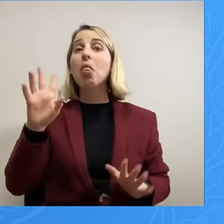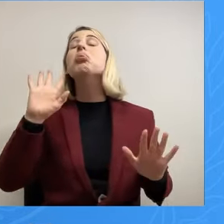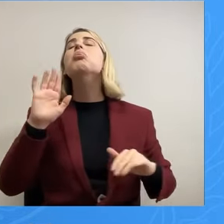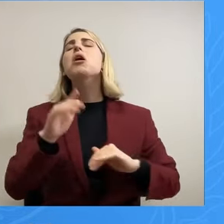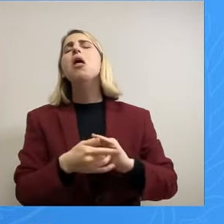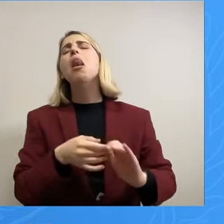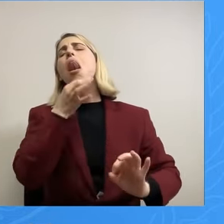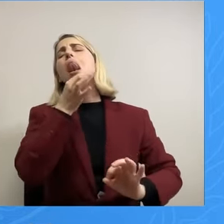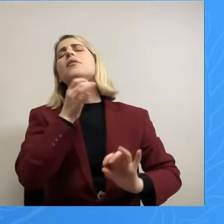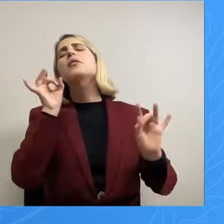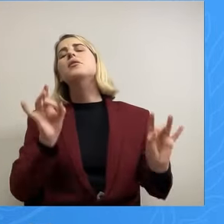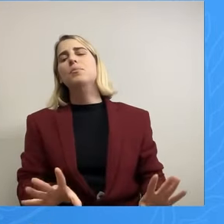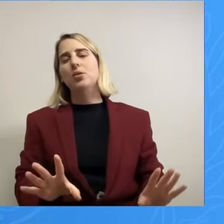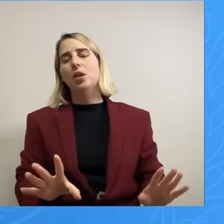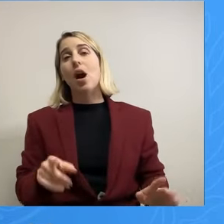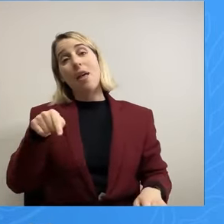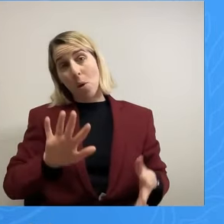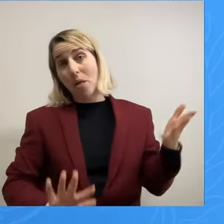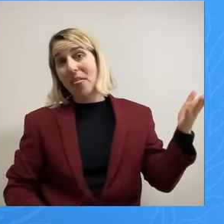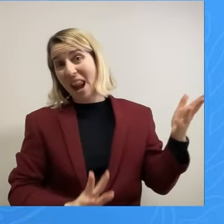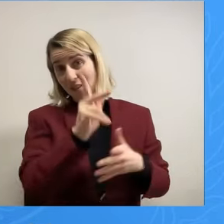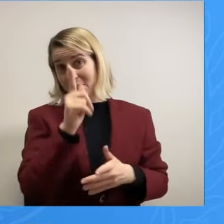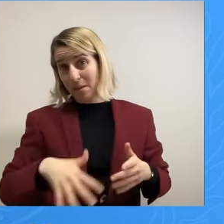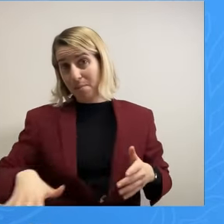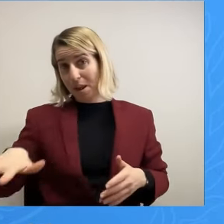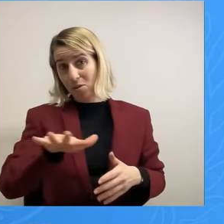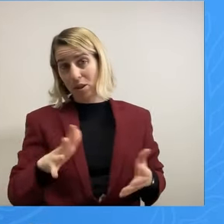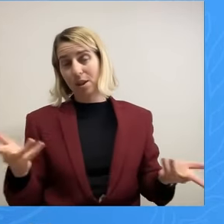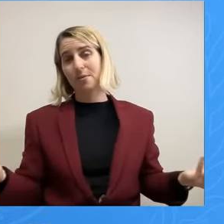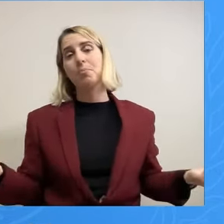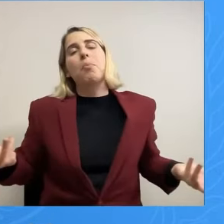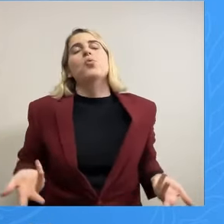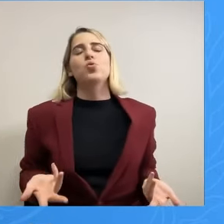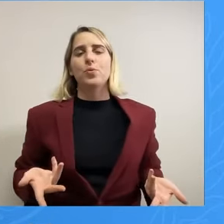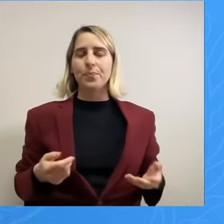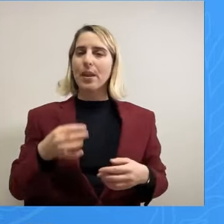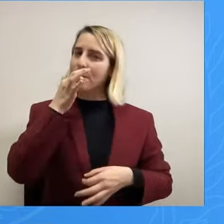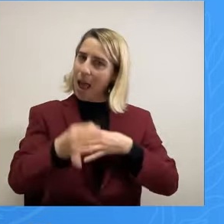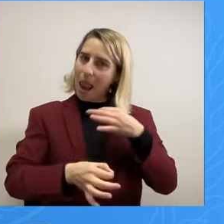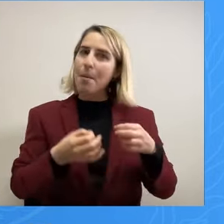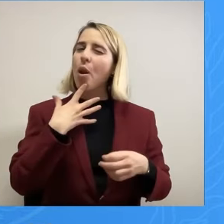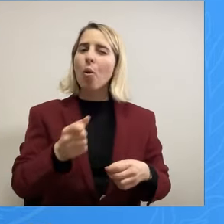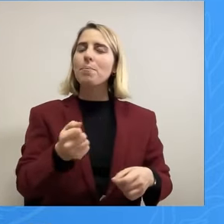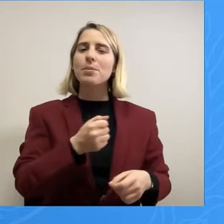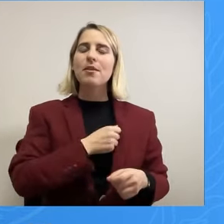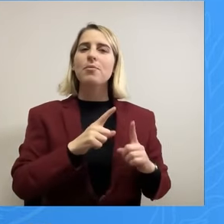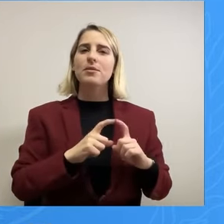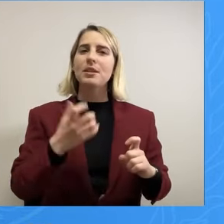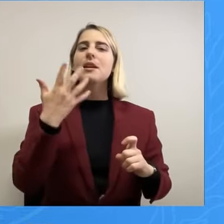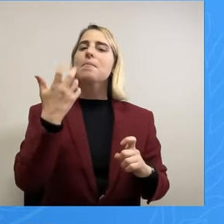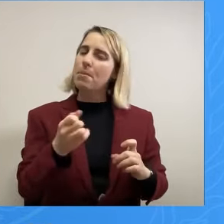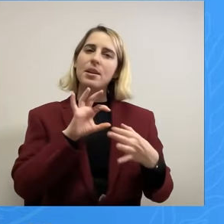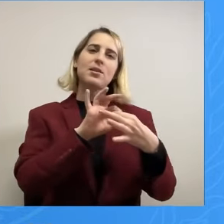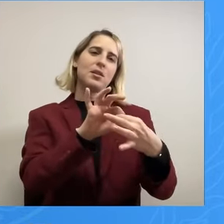αναφέρετε τίποτα. Κατά τα άλλα θα αναβαθμιστεί η περιοχή. Τα λέμε αυτά γιατί θεωρούμε ότι υπάρχει συνεργασία